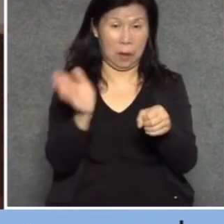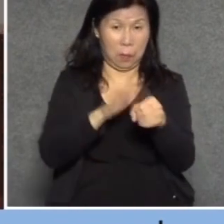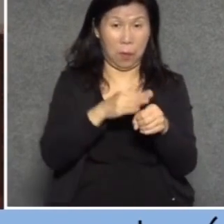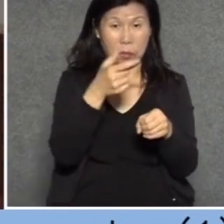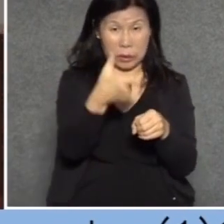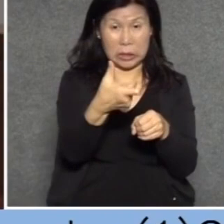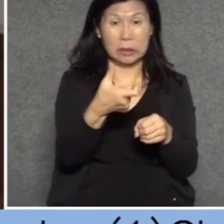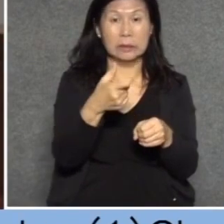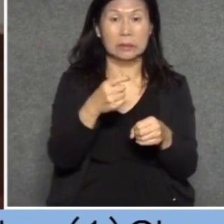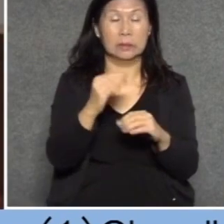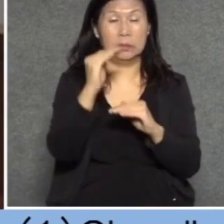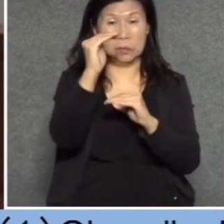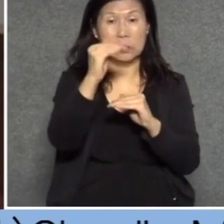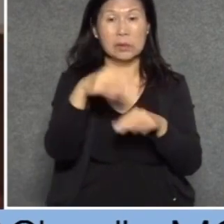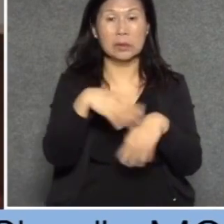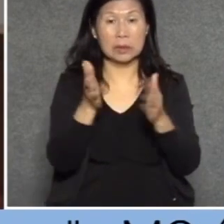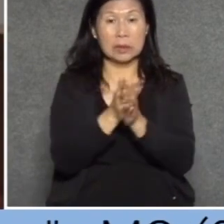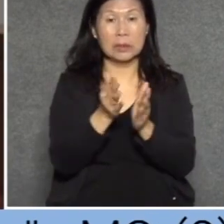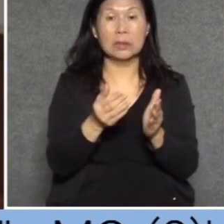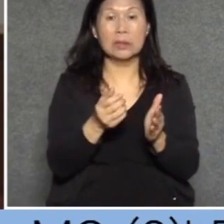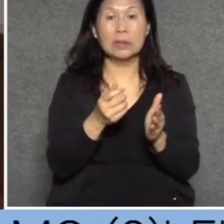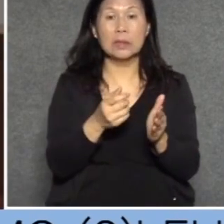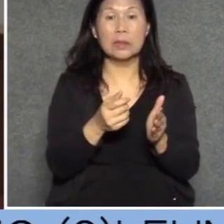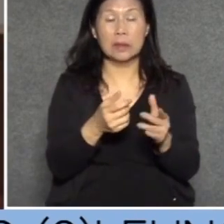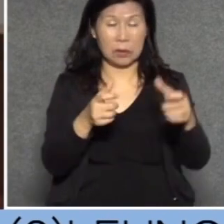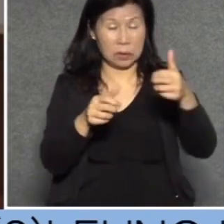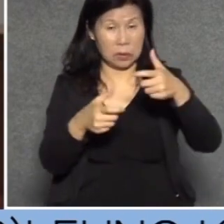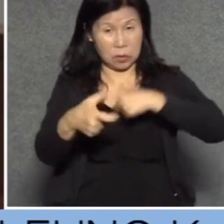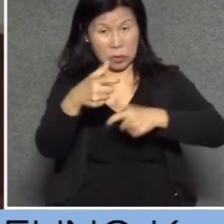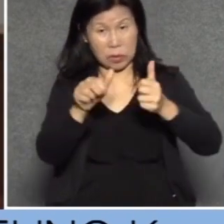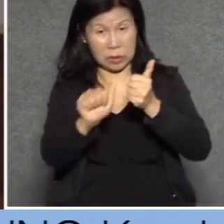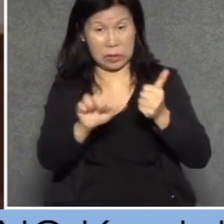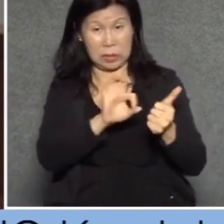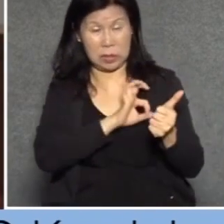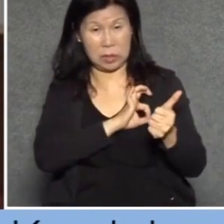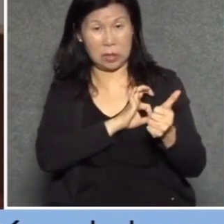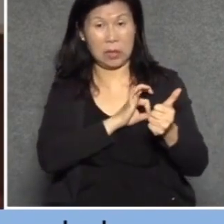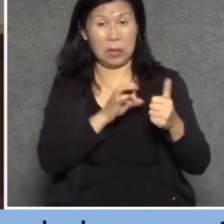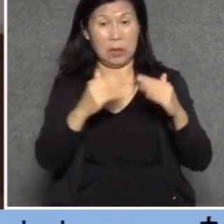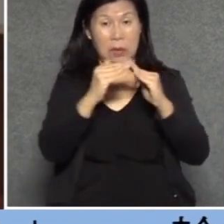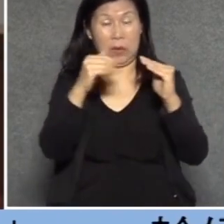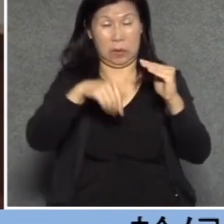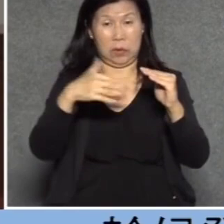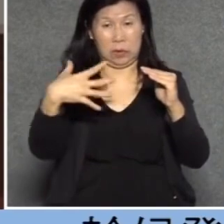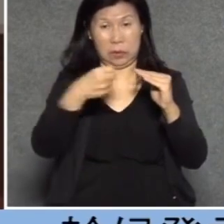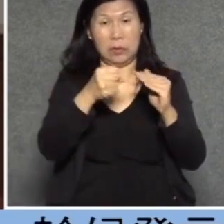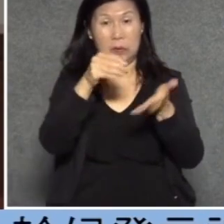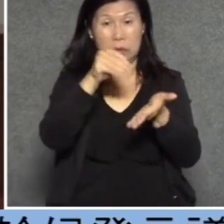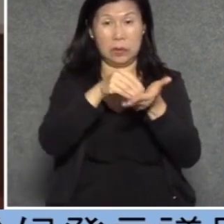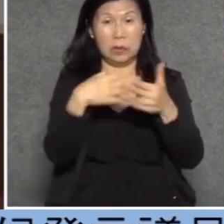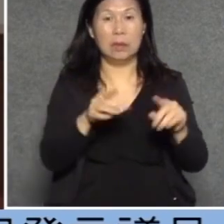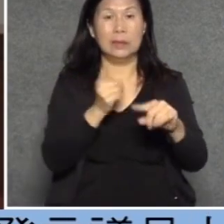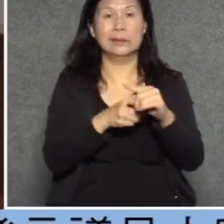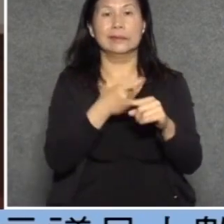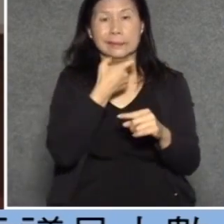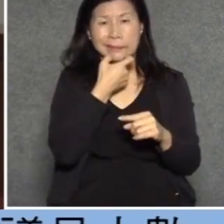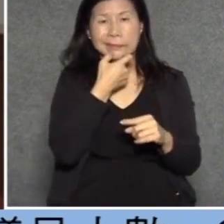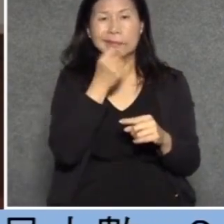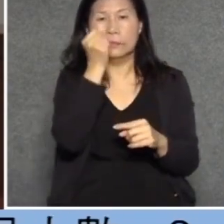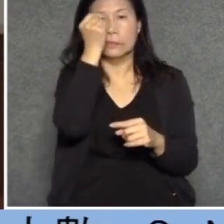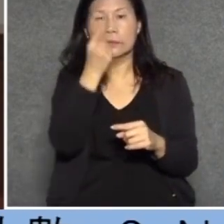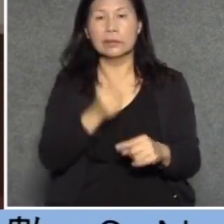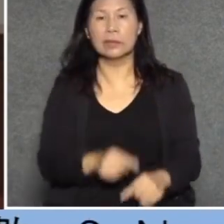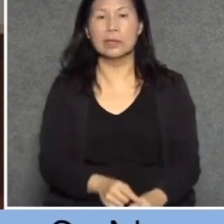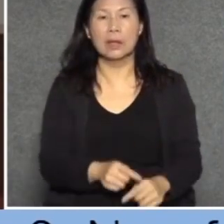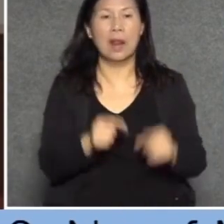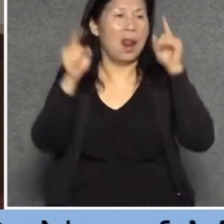額，補償金嘅金額由財經事務及庫務局長釐定嘅，係咪好笑咧？真係九